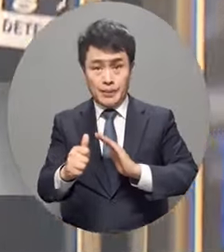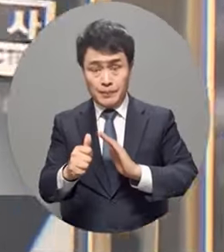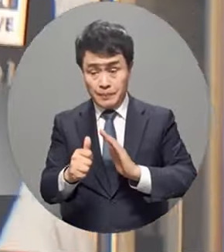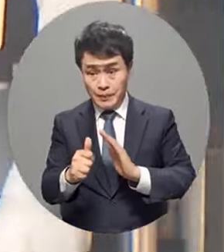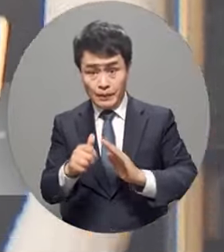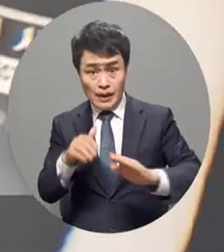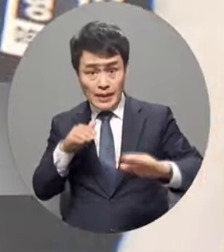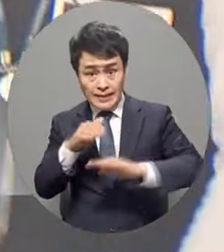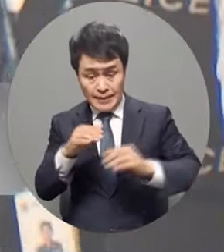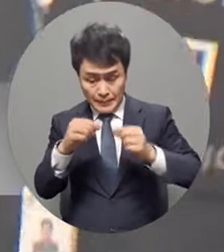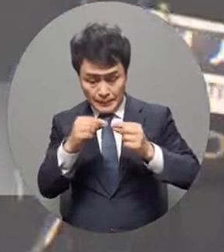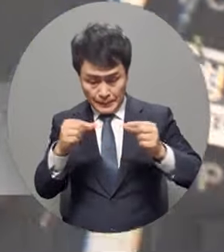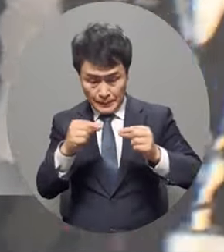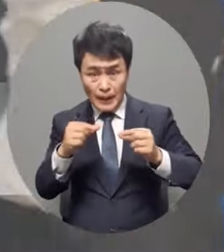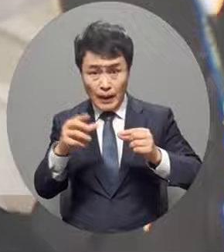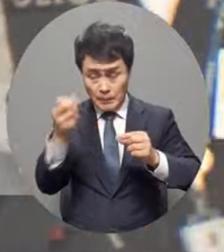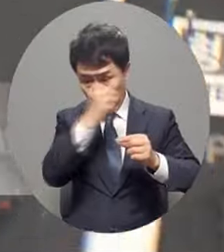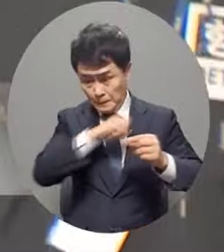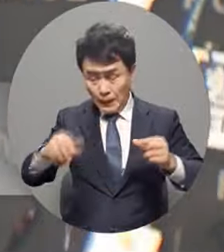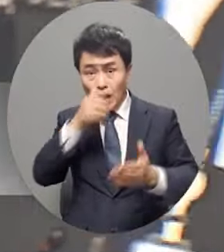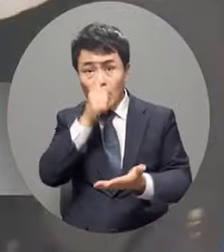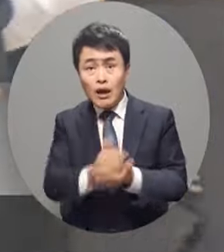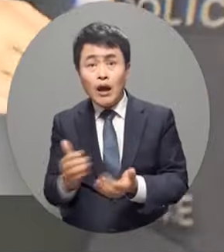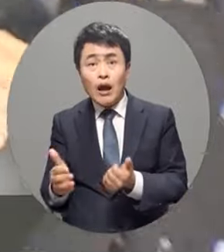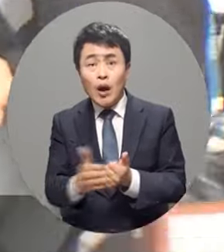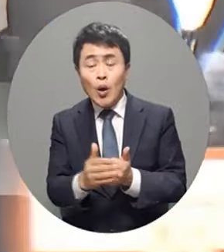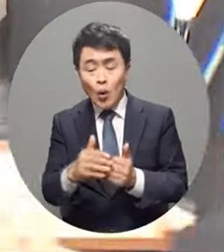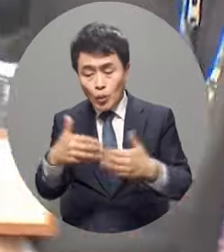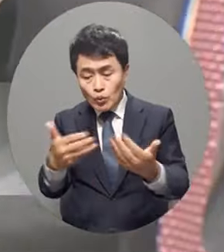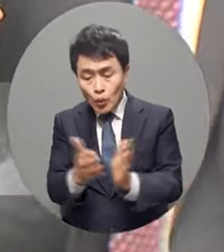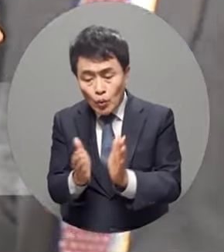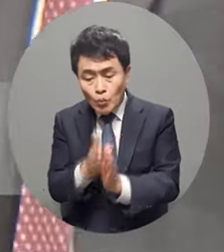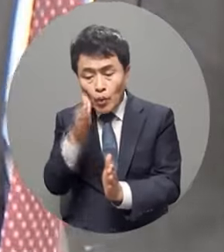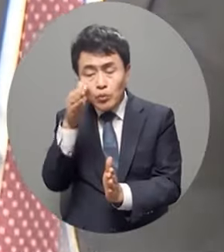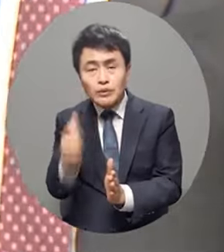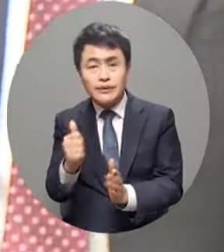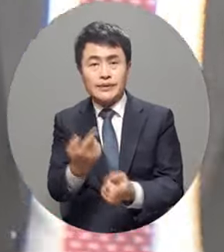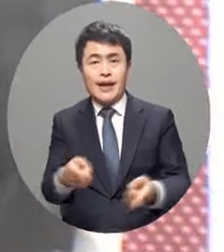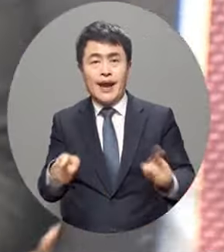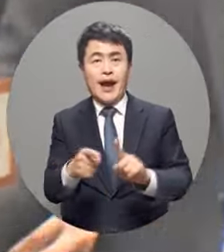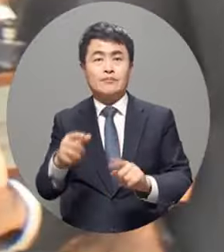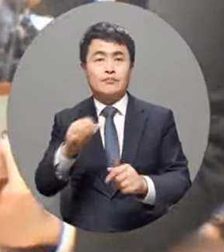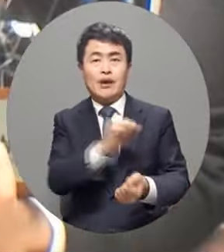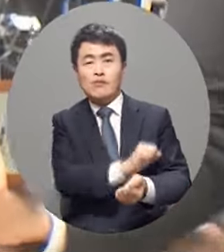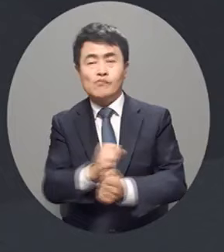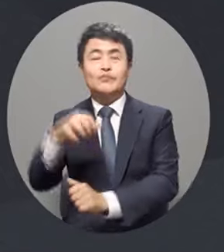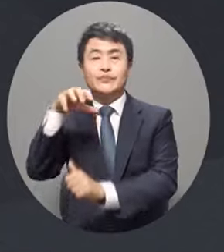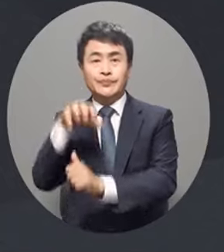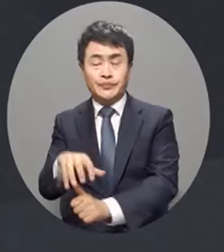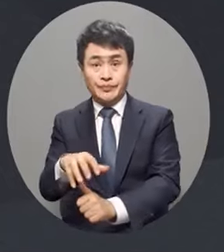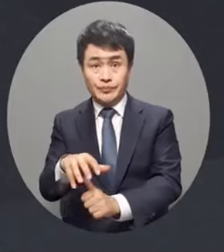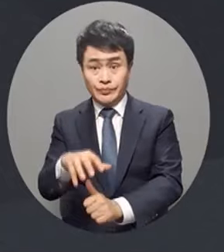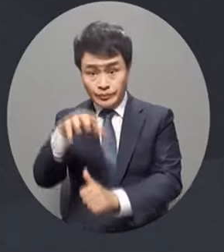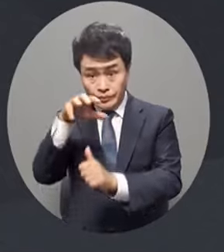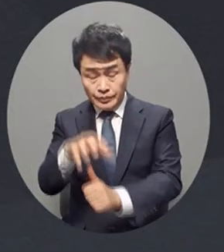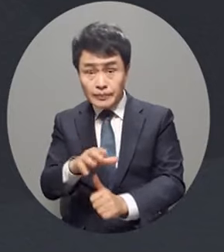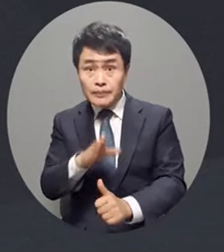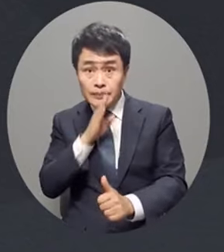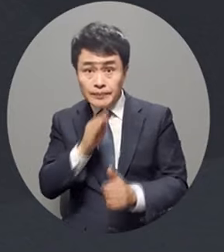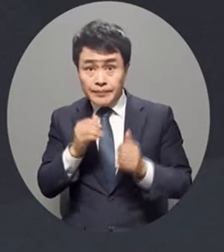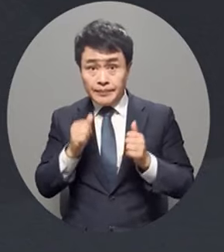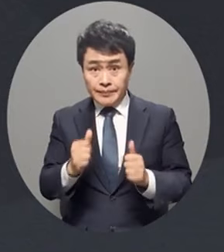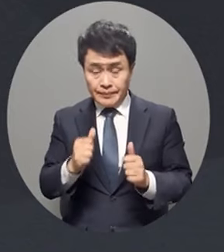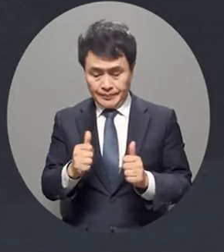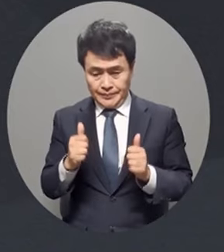블랙박스 메모리 카드를 제거한 혐의를 받고 있는 소속사 본부장도 함께 구속됐습니다 구속영장 실질 심사를